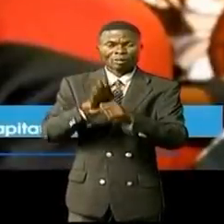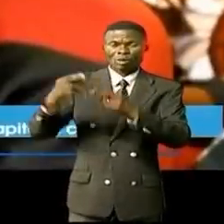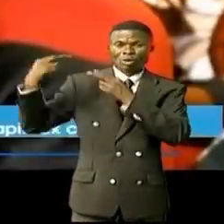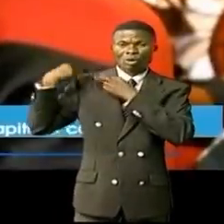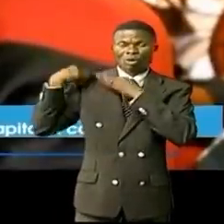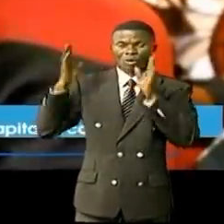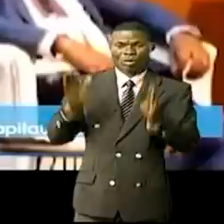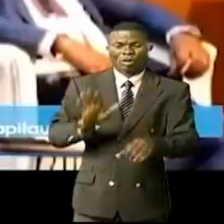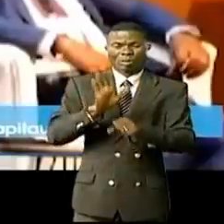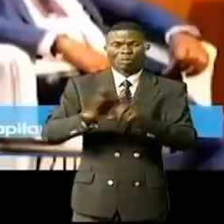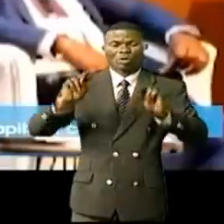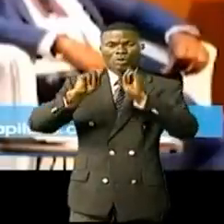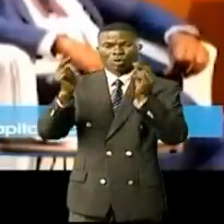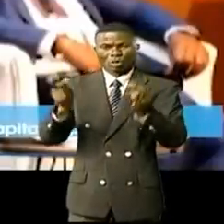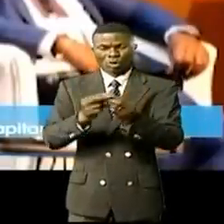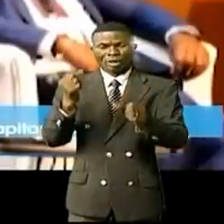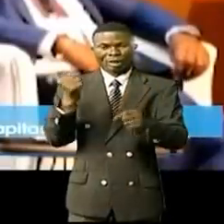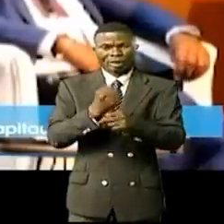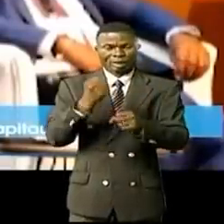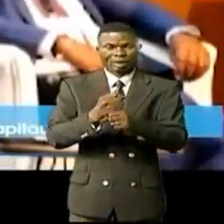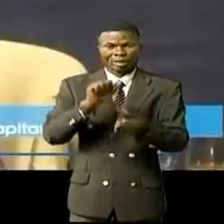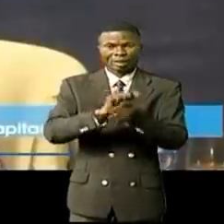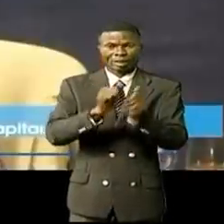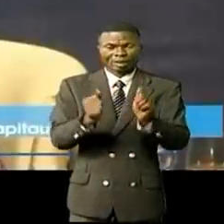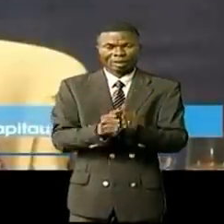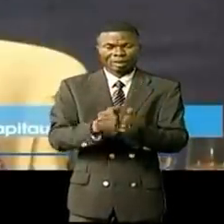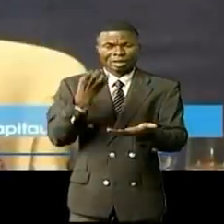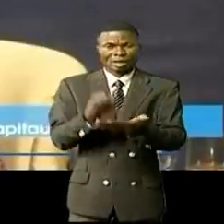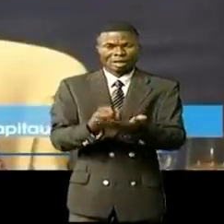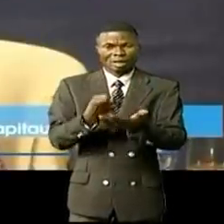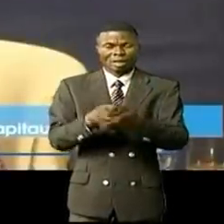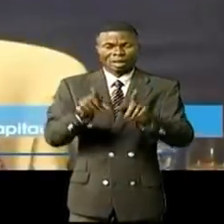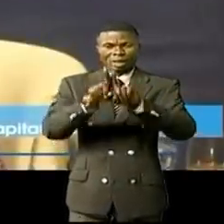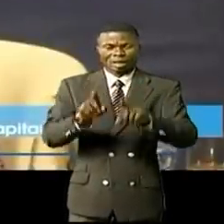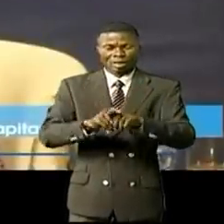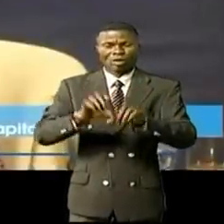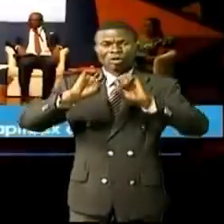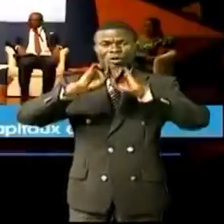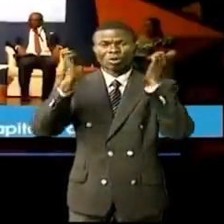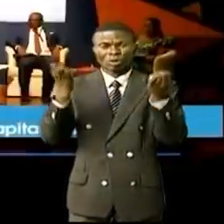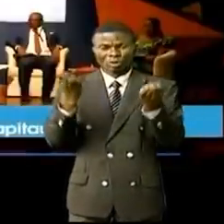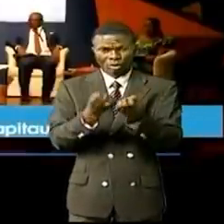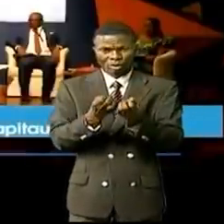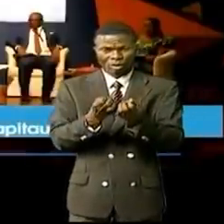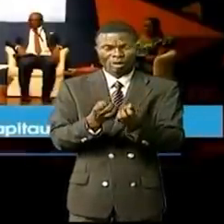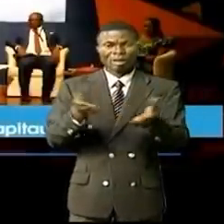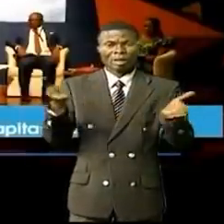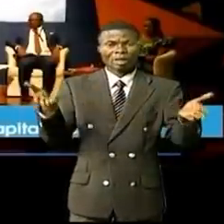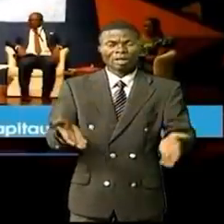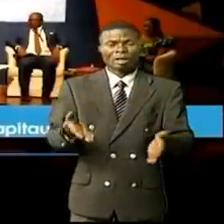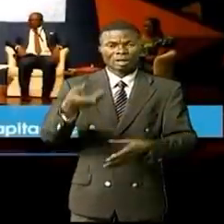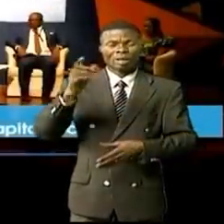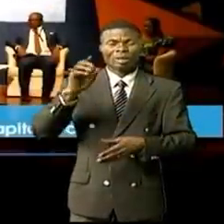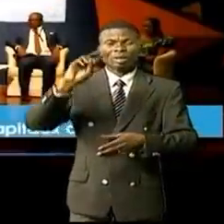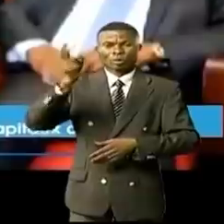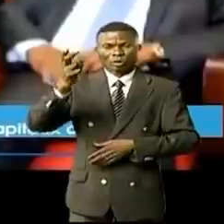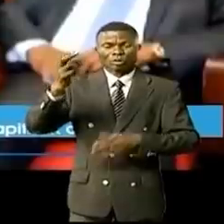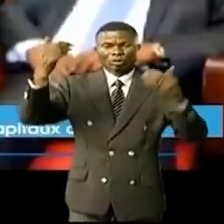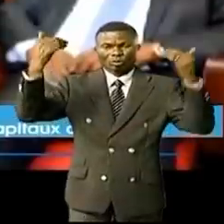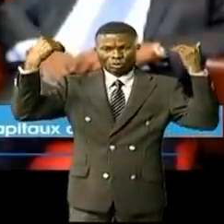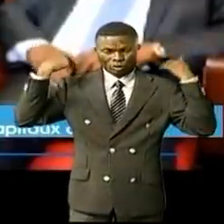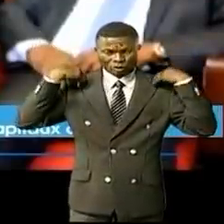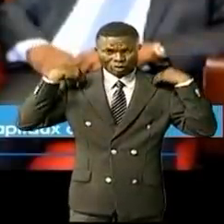de différentes structures évoluant dans le secteur de l'économie et de l'entrepreneuriat. Présent à ses assises, le numéro 2 de l'autorité